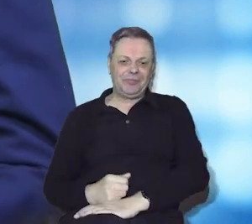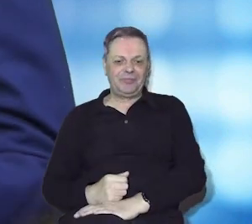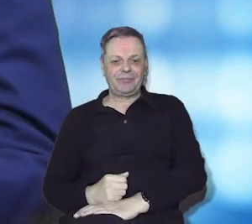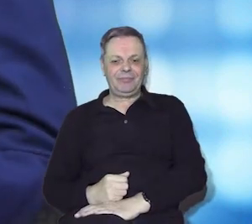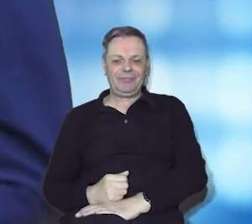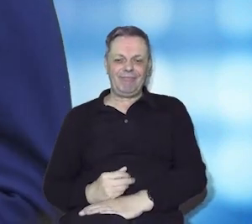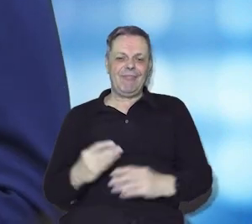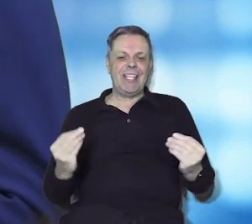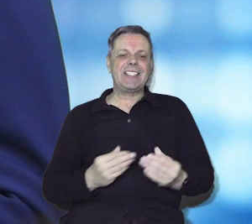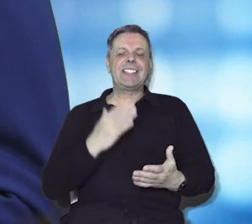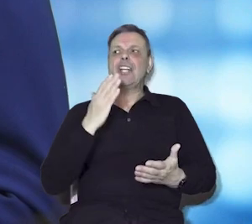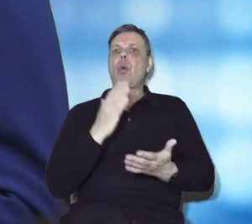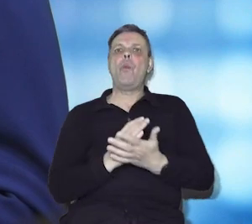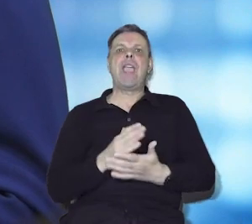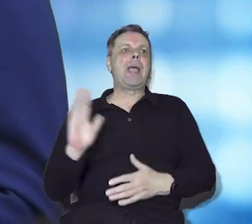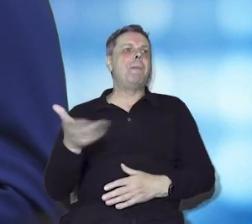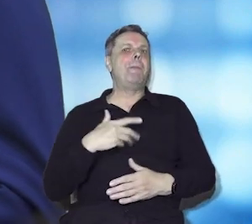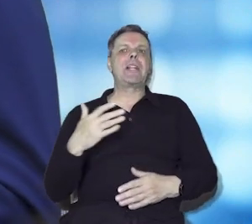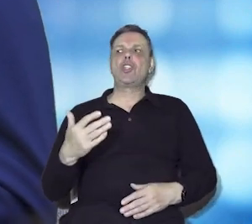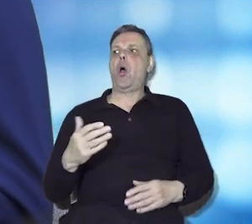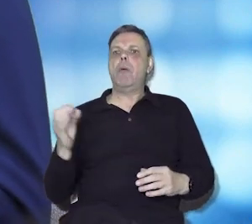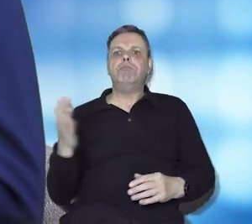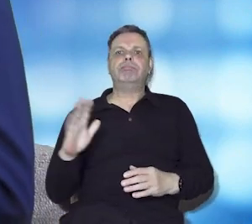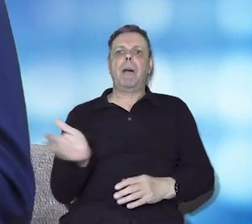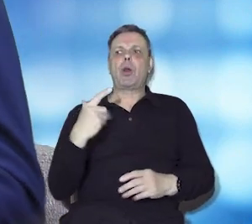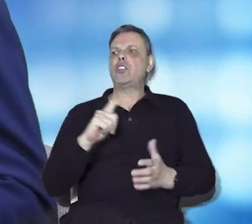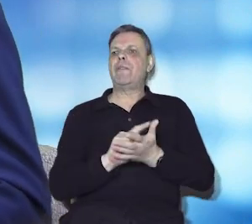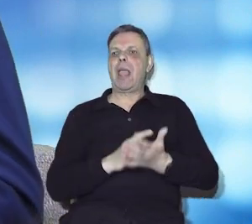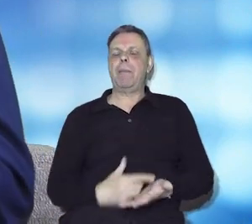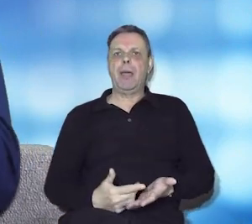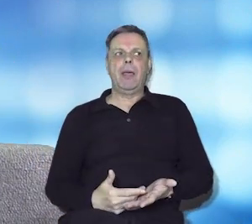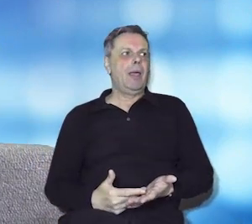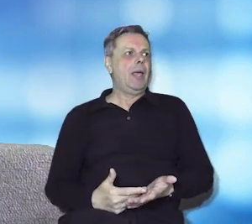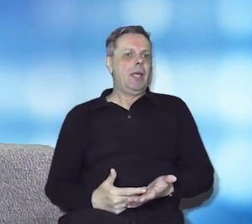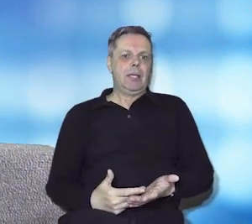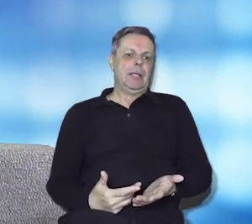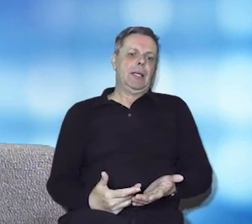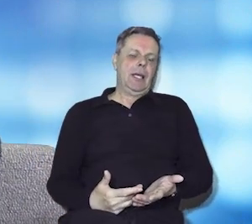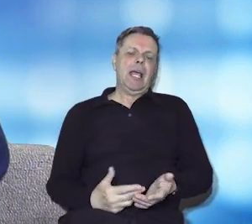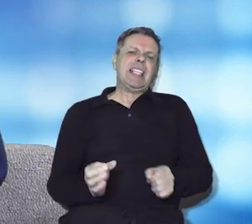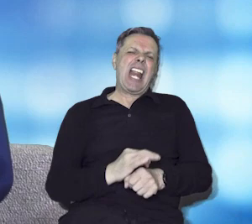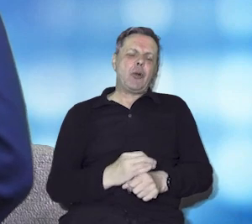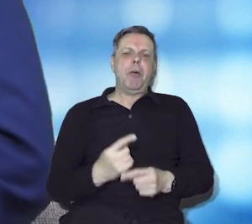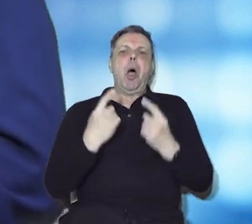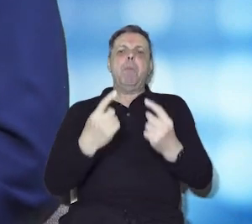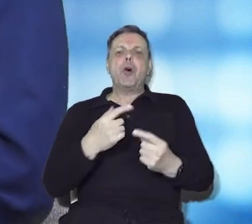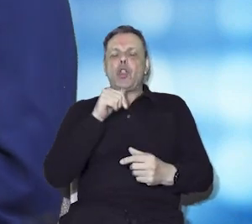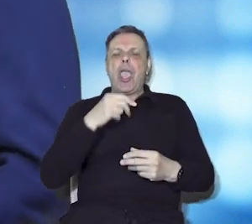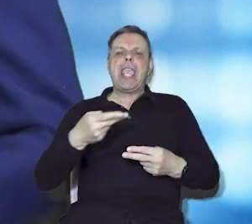mi uvijek s tobom brzo prođe vrijeme, imam osjećaj ono da nismo ništa odradili, ali srećom postoji povratne